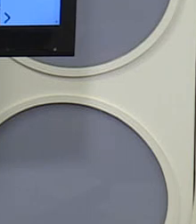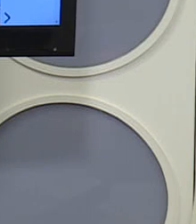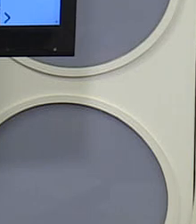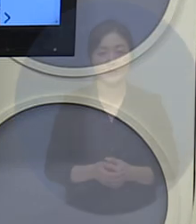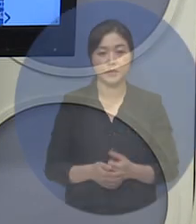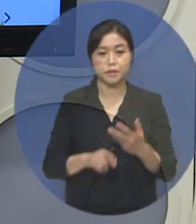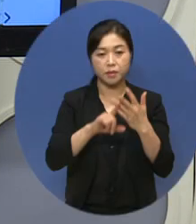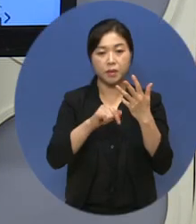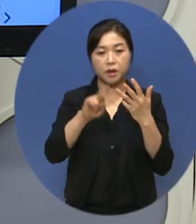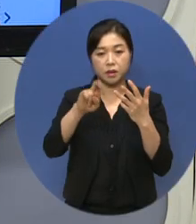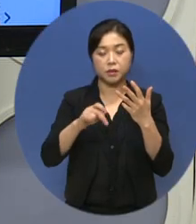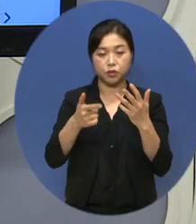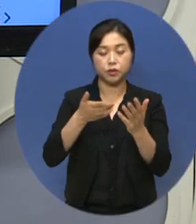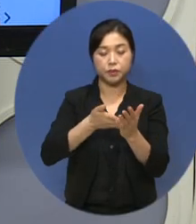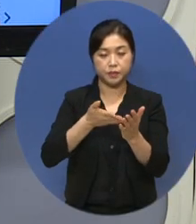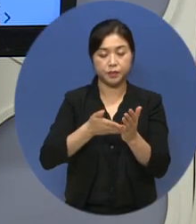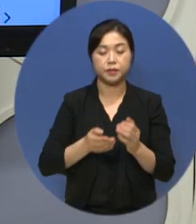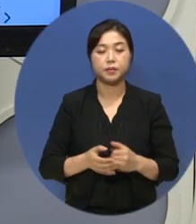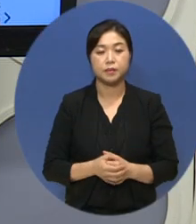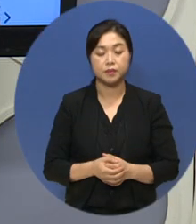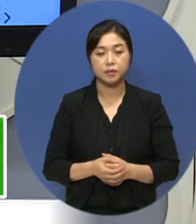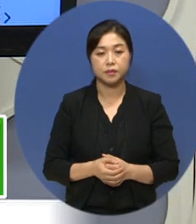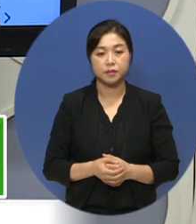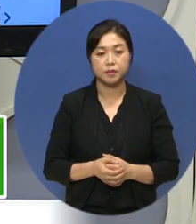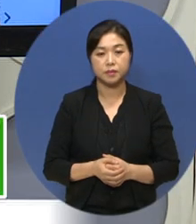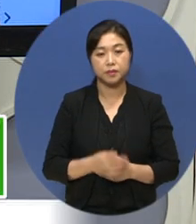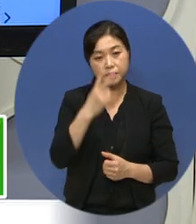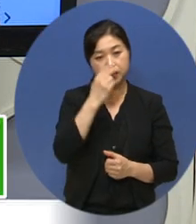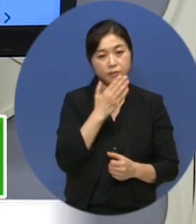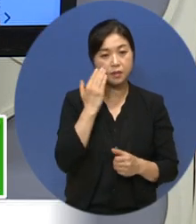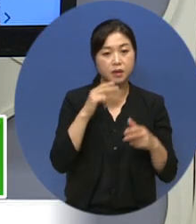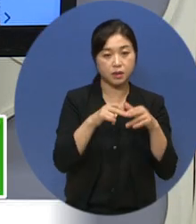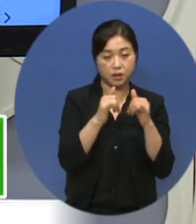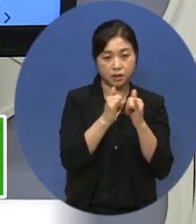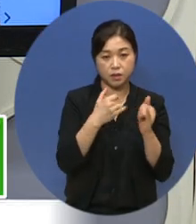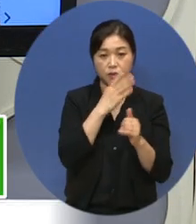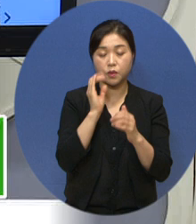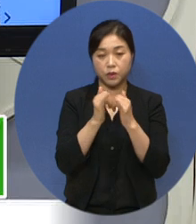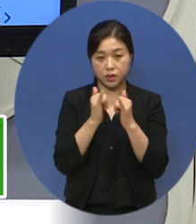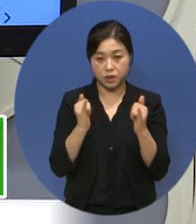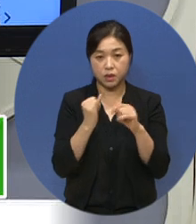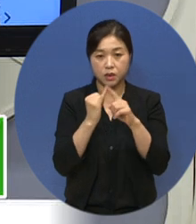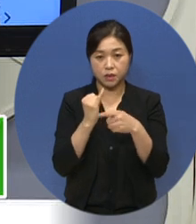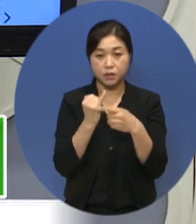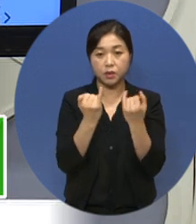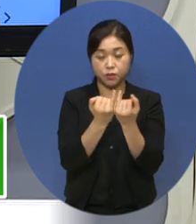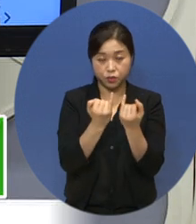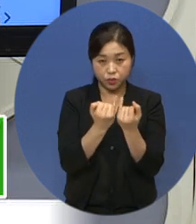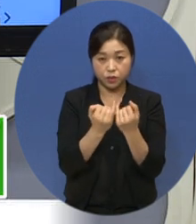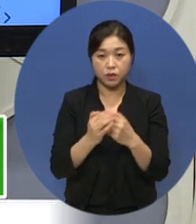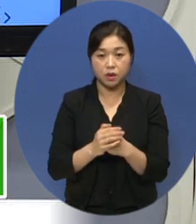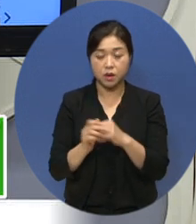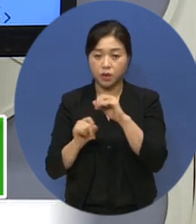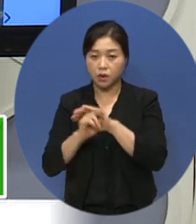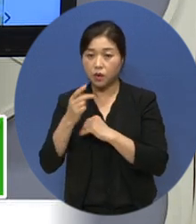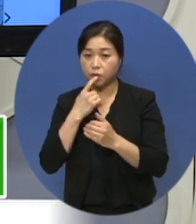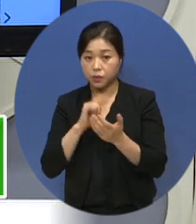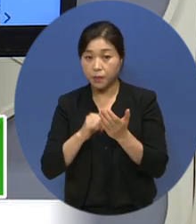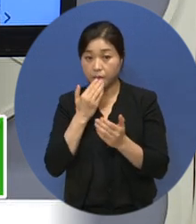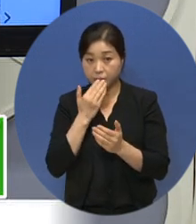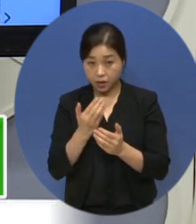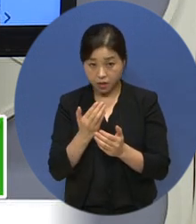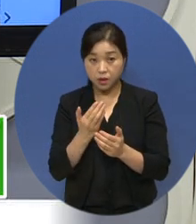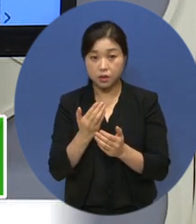8월 26일 만만한 했습니다 앞으로 시 청각장애 인과 노인 임산부 가 쉽게 대피할 수 있도록